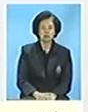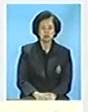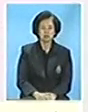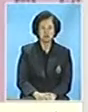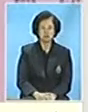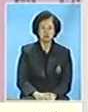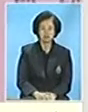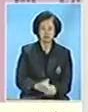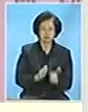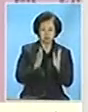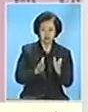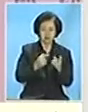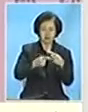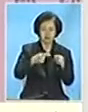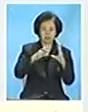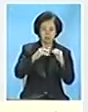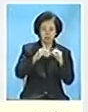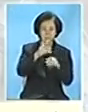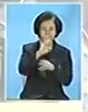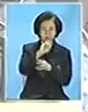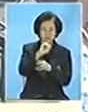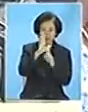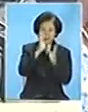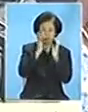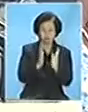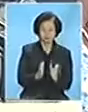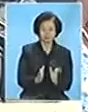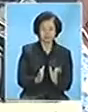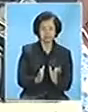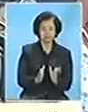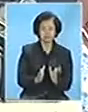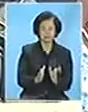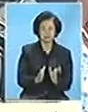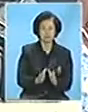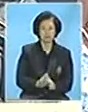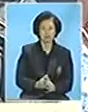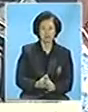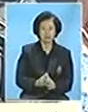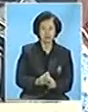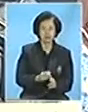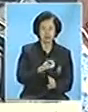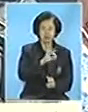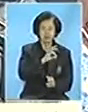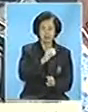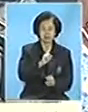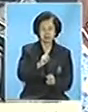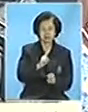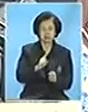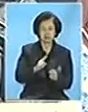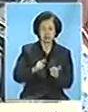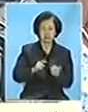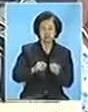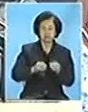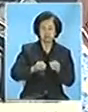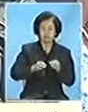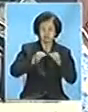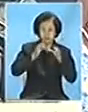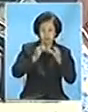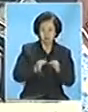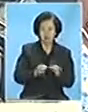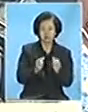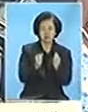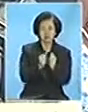จำนวนผู้เข้าประชุม85ท่านนะคะค่ะสมาชิกท่านใดที่เห็นชอบด้วยกับสภาผู้แทนราษฎ